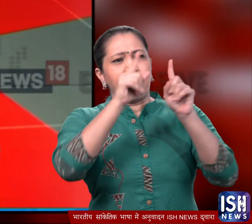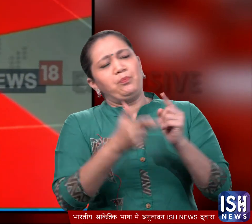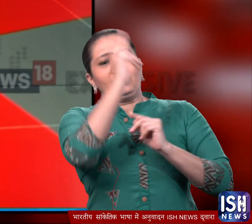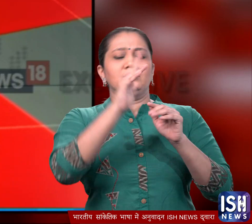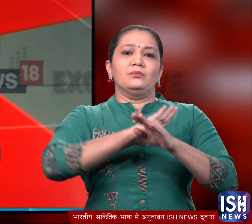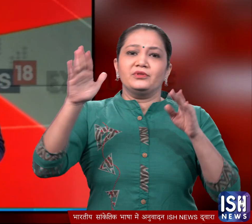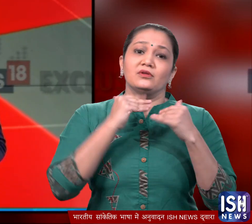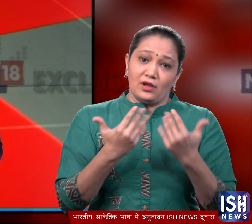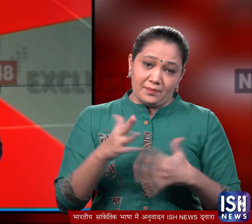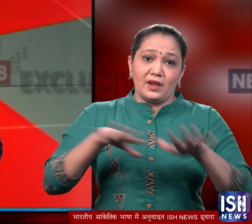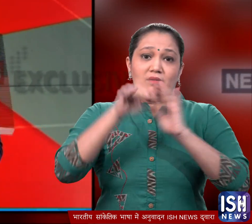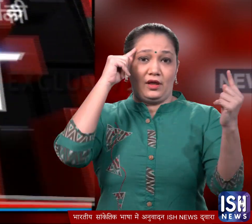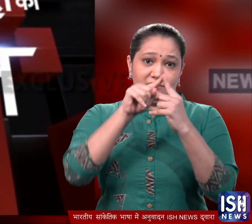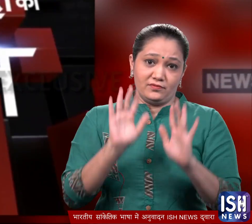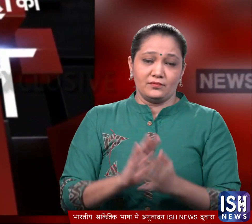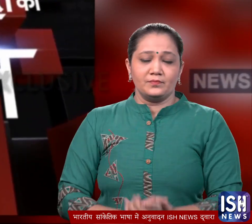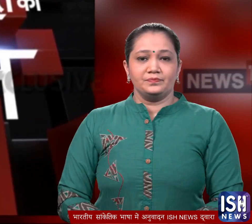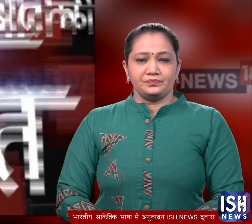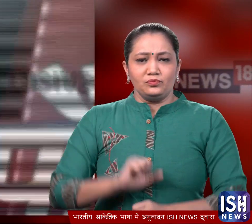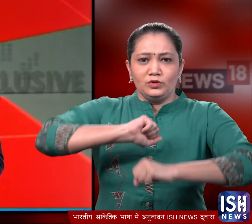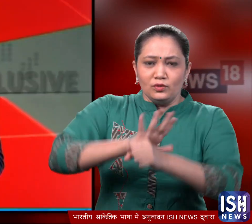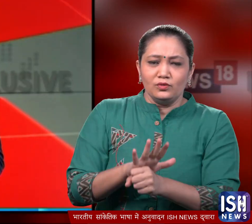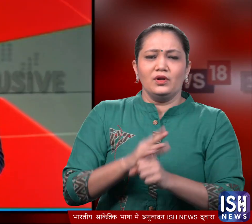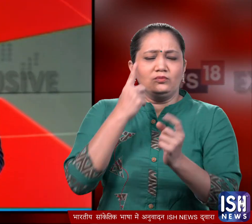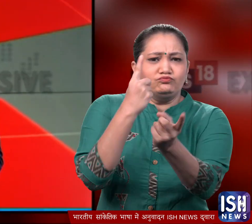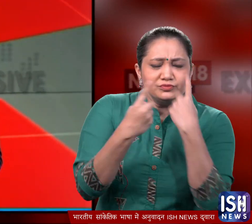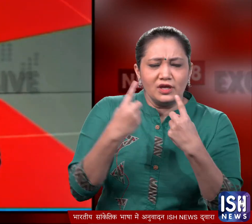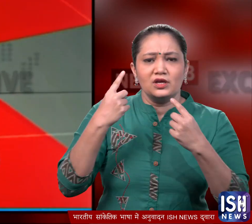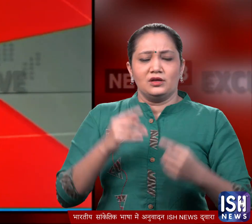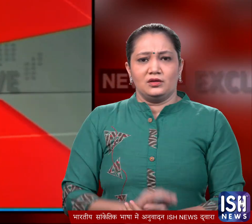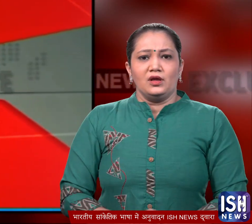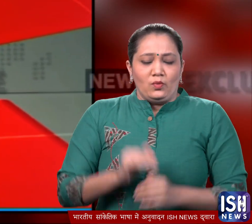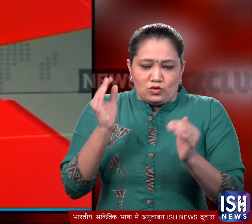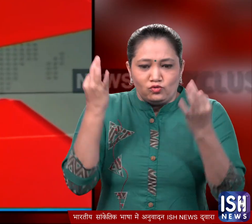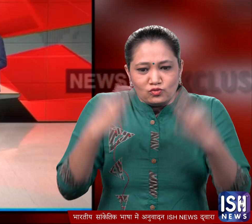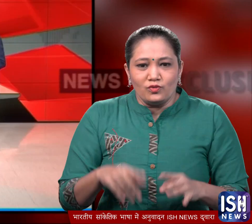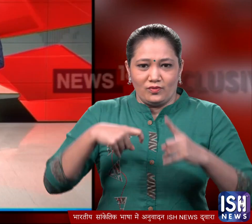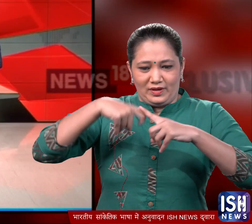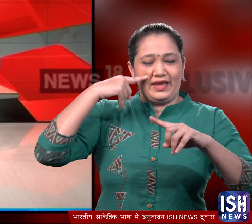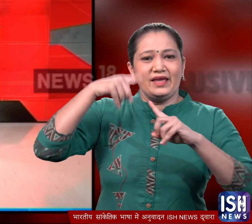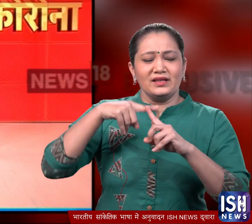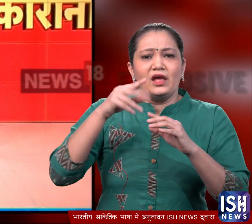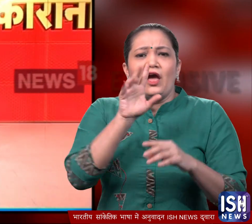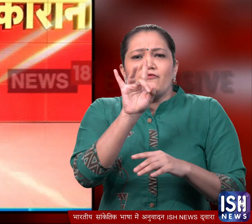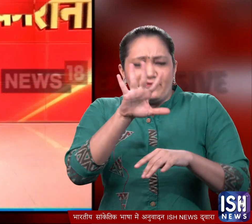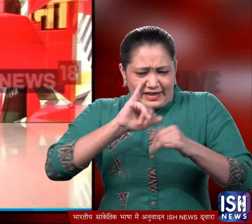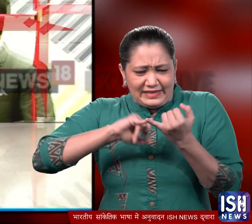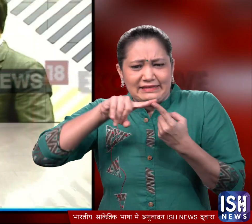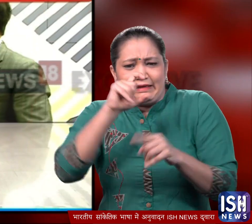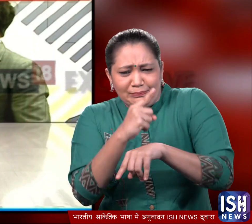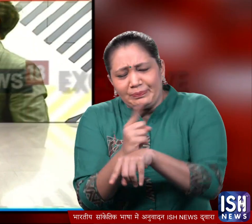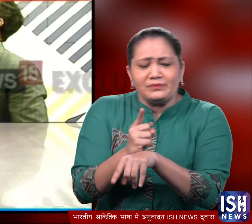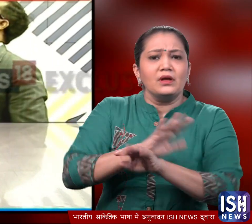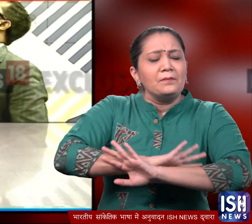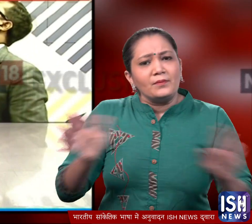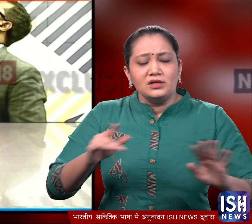उन्हें हवा में ही मार गिराने के लिए तैयार है। कोरोना वायरस की जांच के लिए एक ऐसी किट बनाई गई है जो केवल 15 सेकंड में यह बता देगी